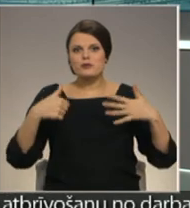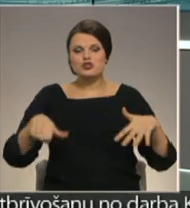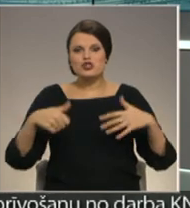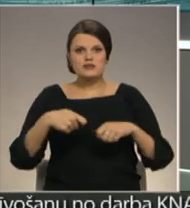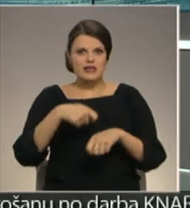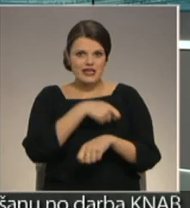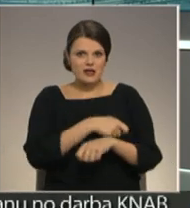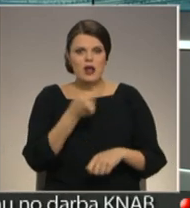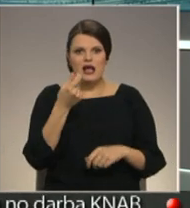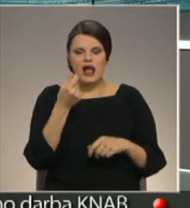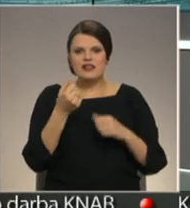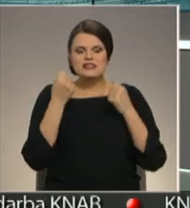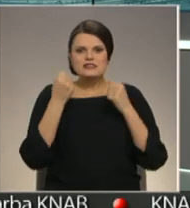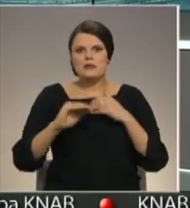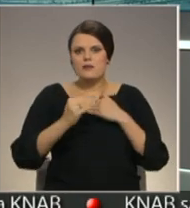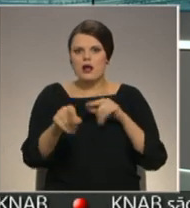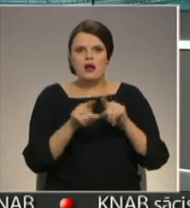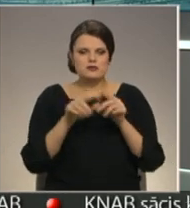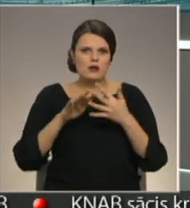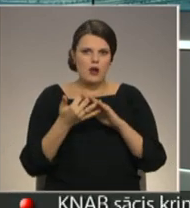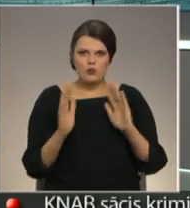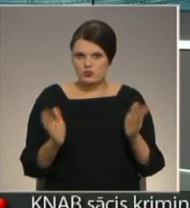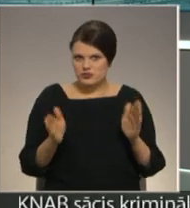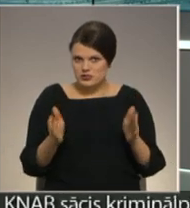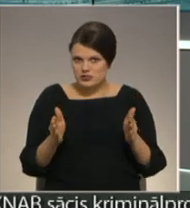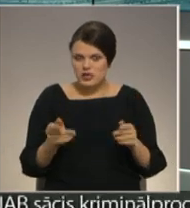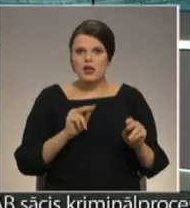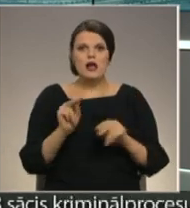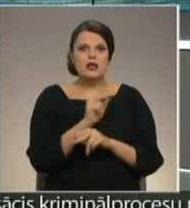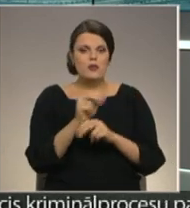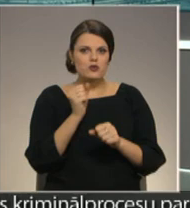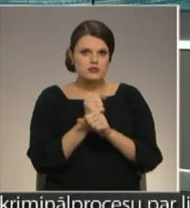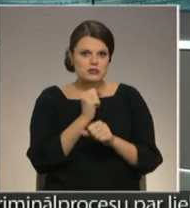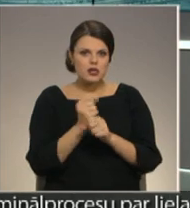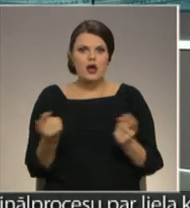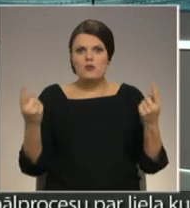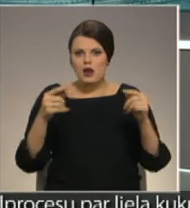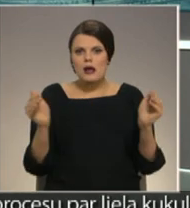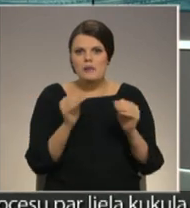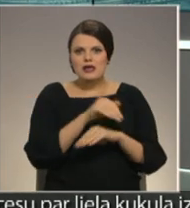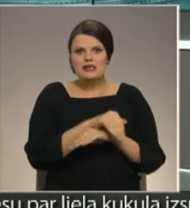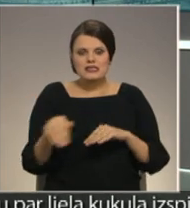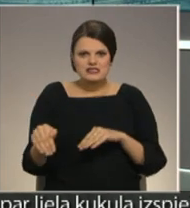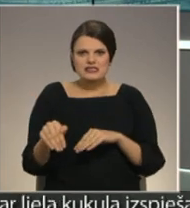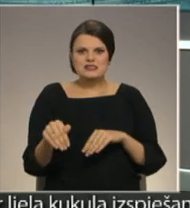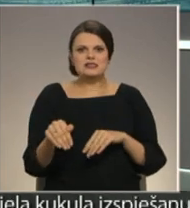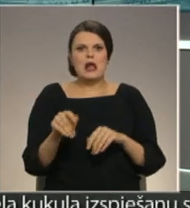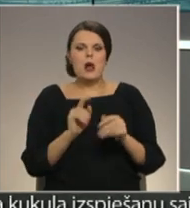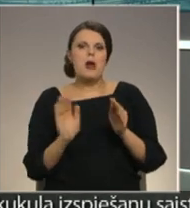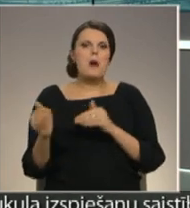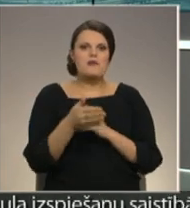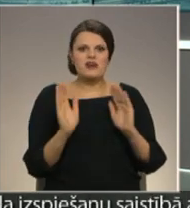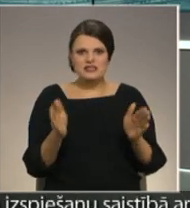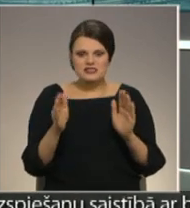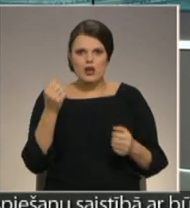60 km, ir gandrīz tikpat bedrēns kā lauku ceļi. Turklāt remontdarbu laikā mazās ieliņas kļūst par neoficiāliem